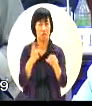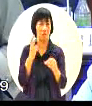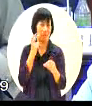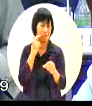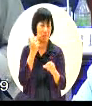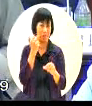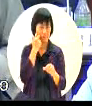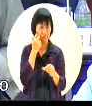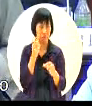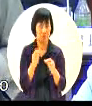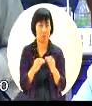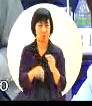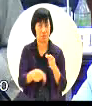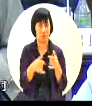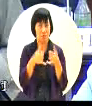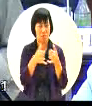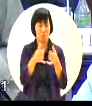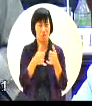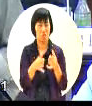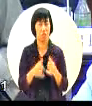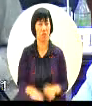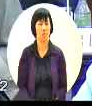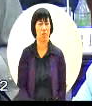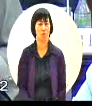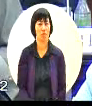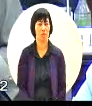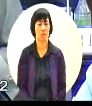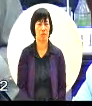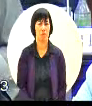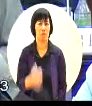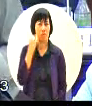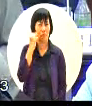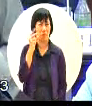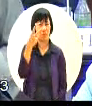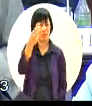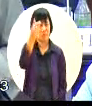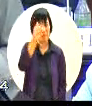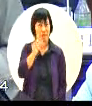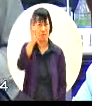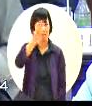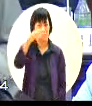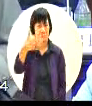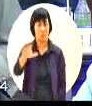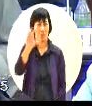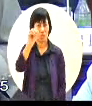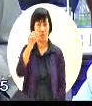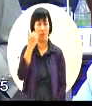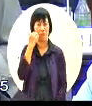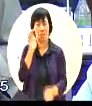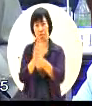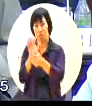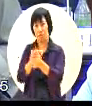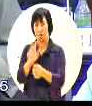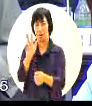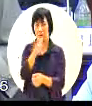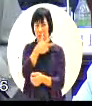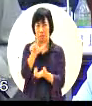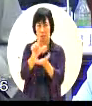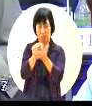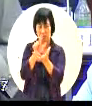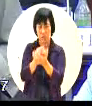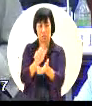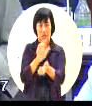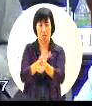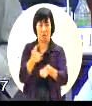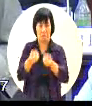巢迄条路的经费2亿3000多万，啊，迄对燕巢的发展实在是足重